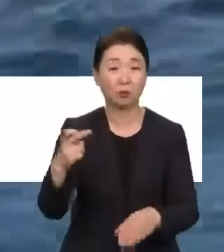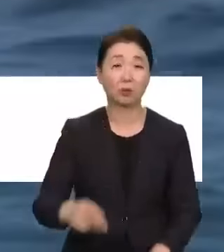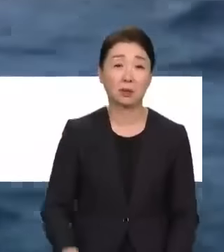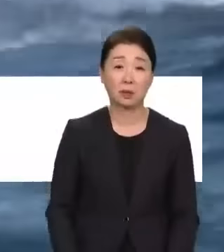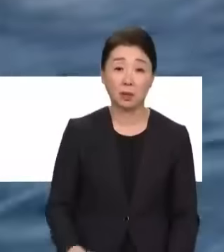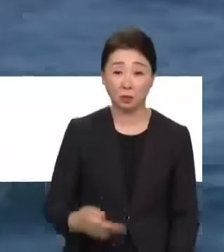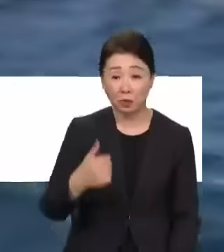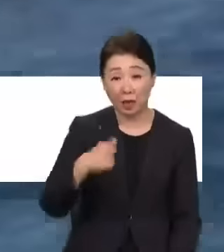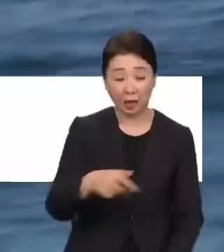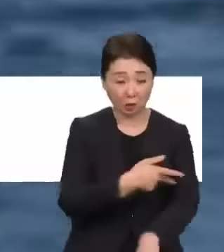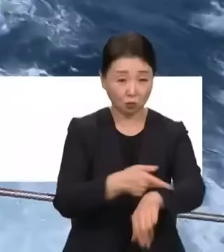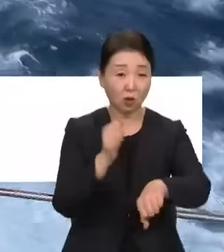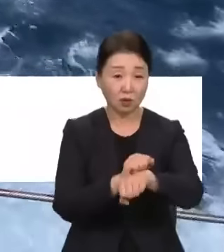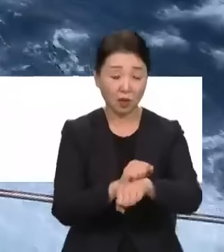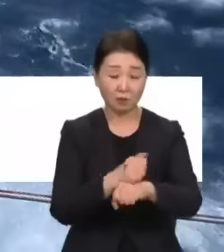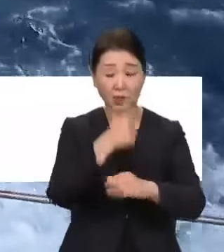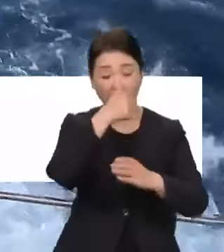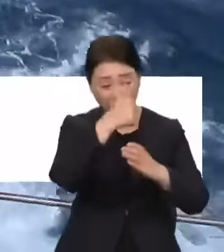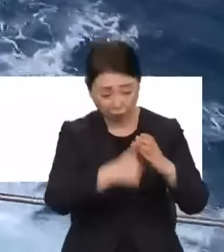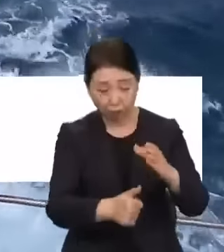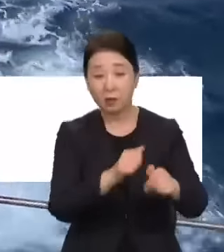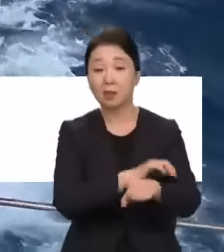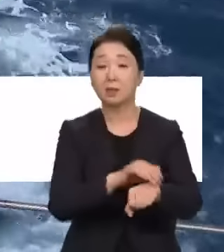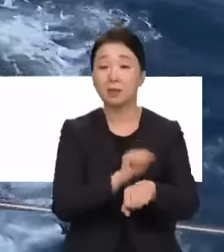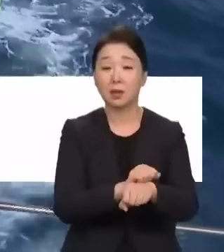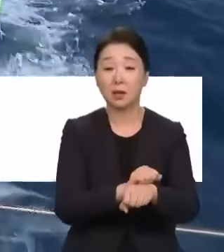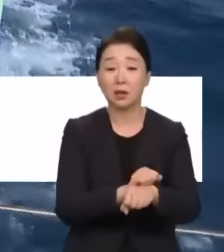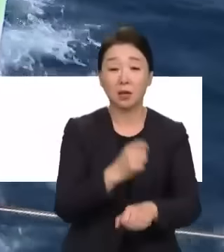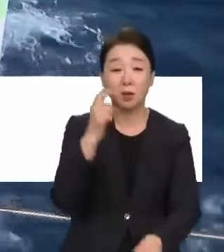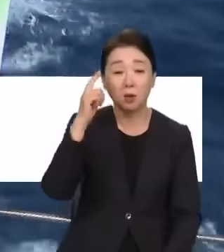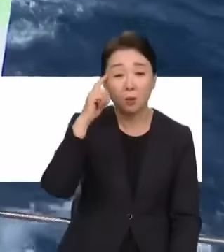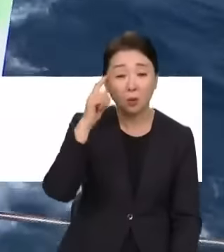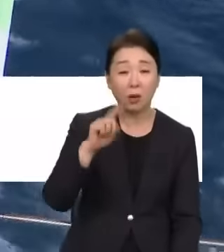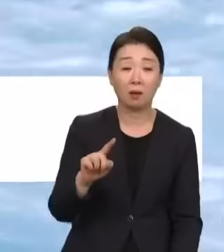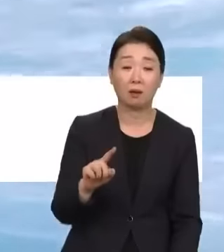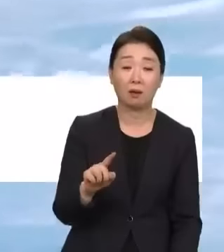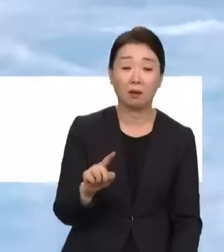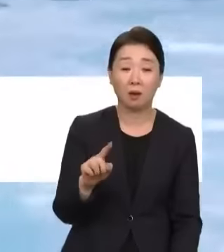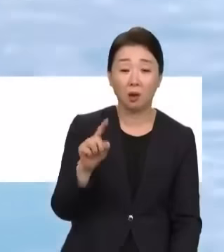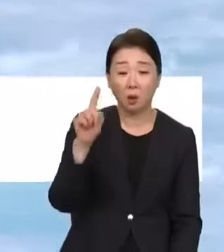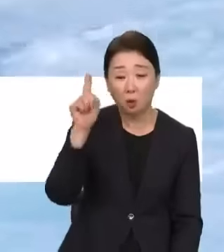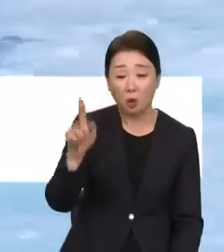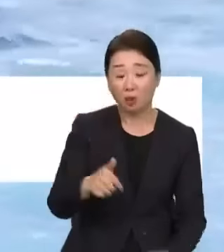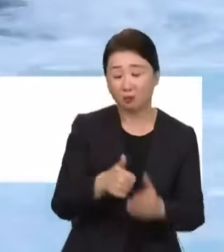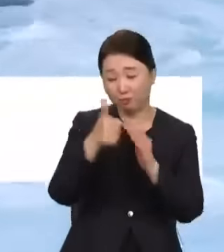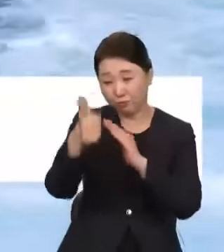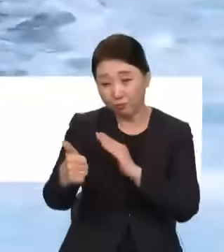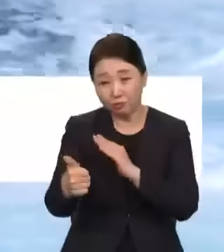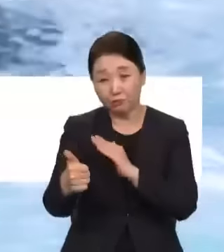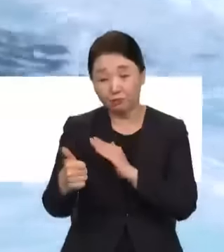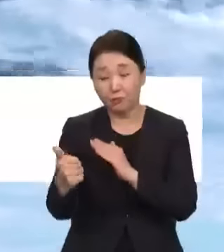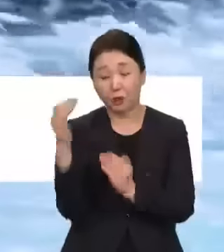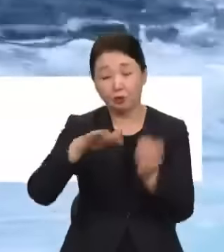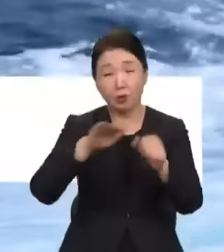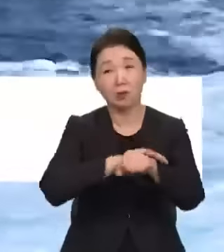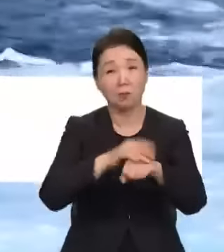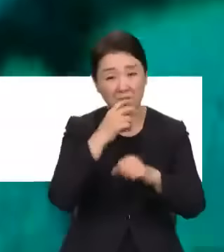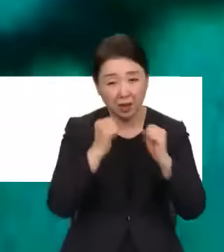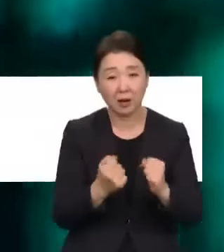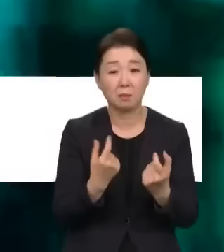잘하고 뭐 다이빙 이런 걸 잘하기 때문에 솔직히 너무 짓대도 어지간히 지가 튀어나왔으면 살았을 거다. 저는 그렇게